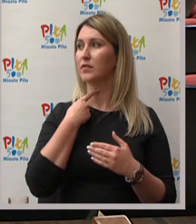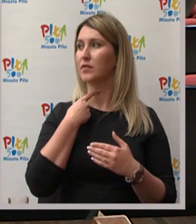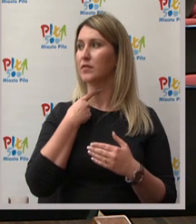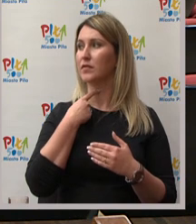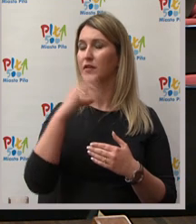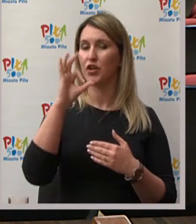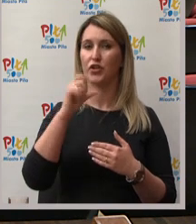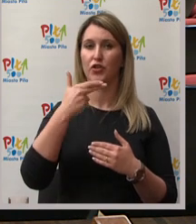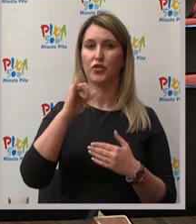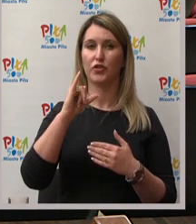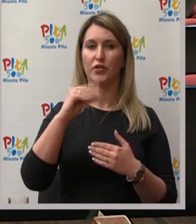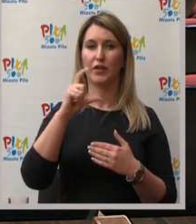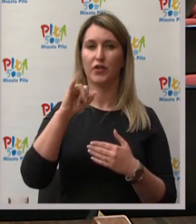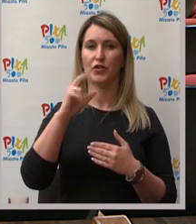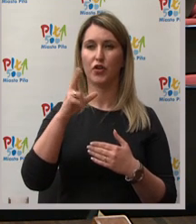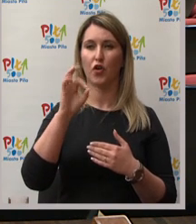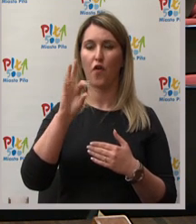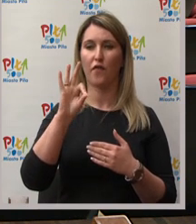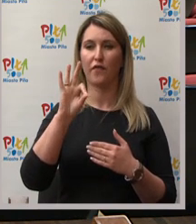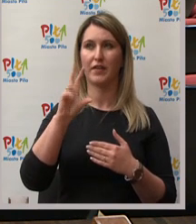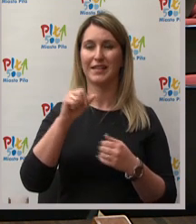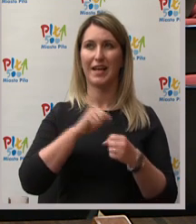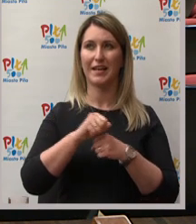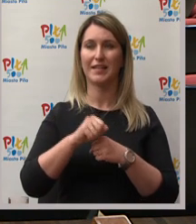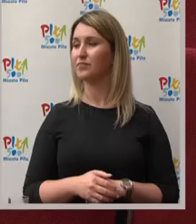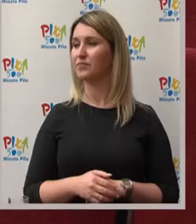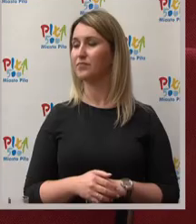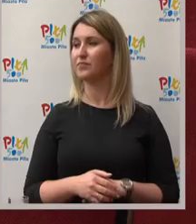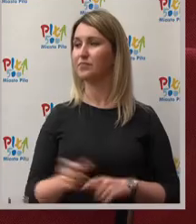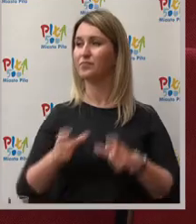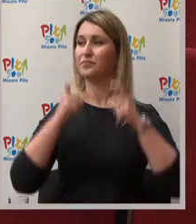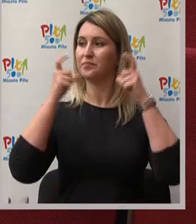zarzutów przedstawionych podczas końcowego punktu sesji ustosunkował się prezydent